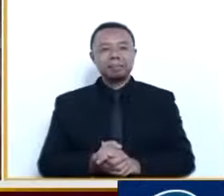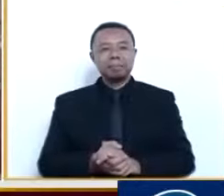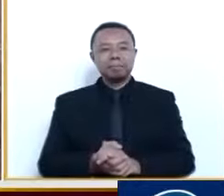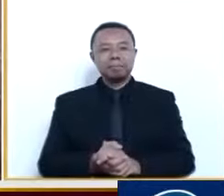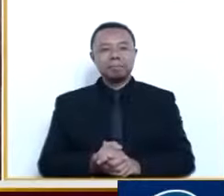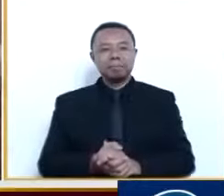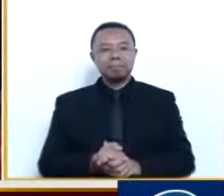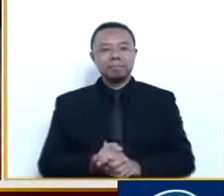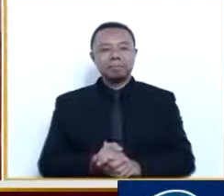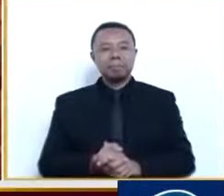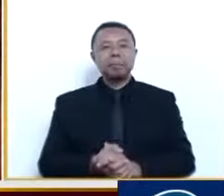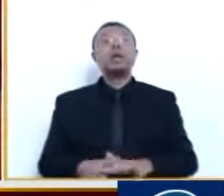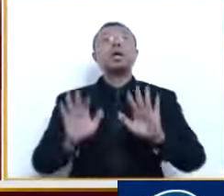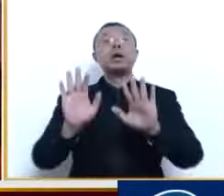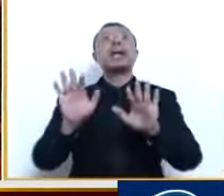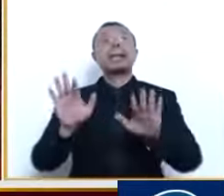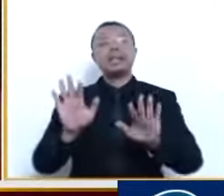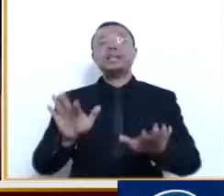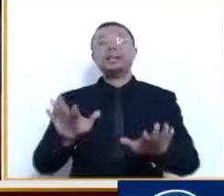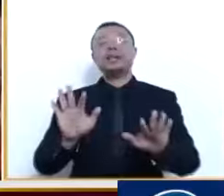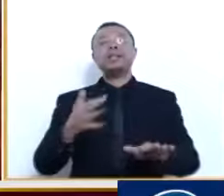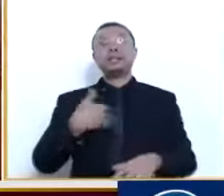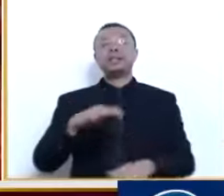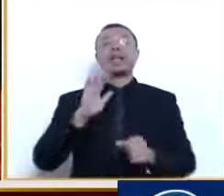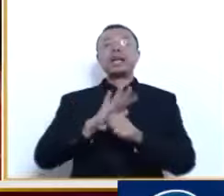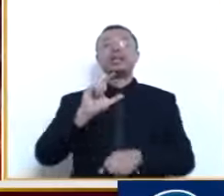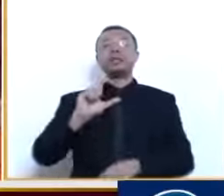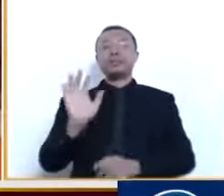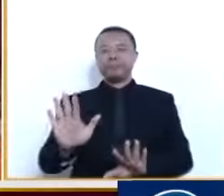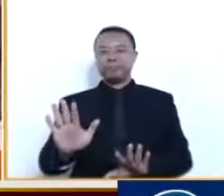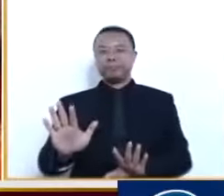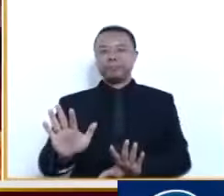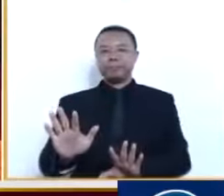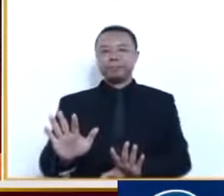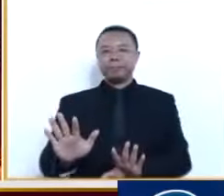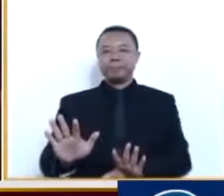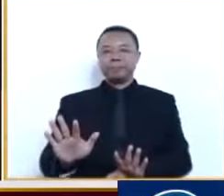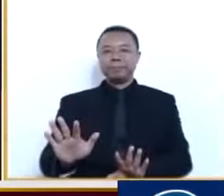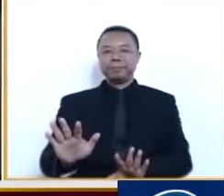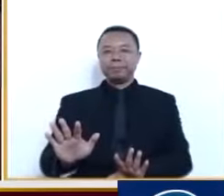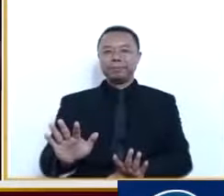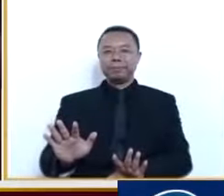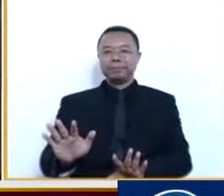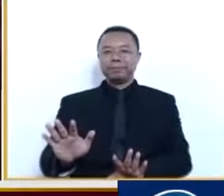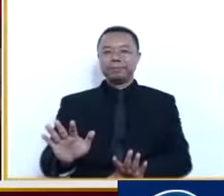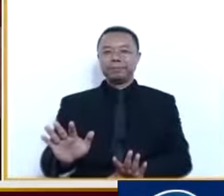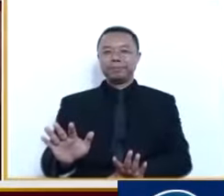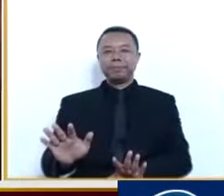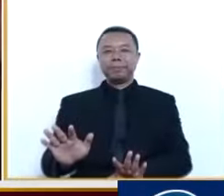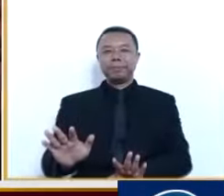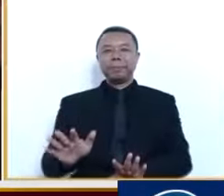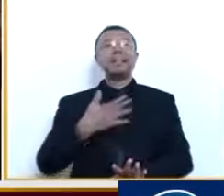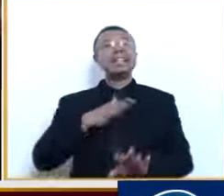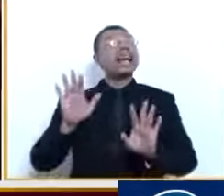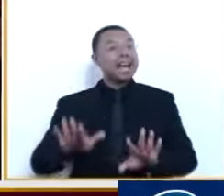apresiasi baik Cukup Bapak Ibu kita lanjutkan kembali cukup kita lanjutkan kembali tolong beri kesempatan